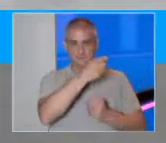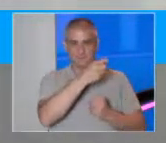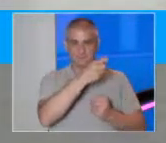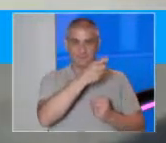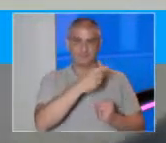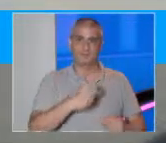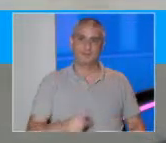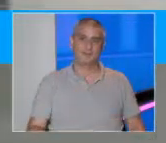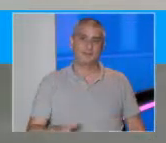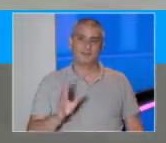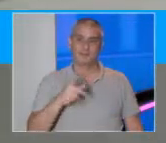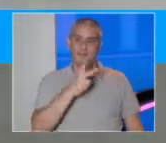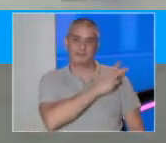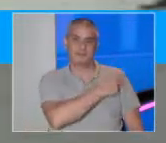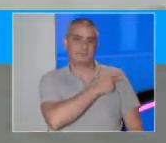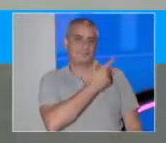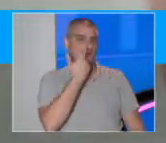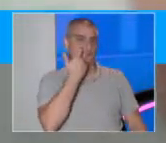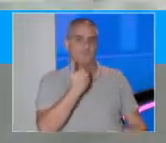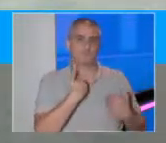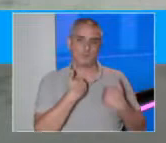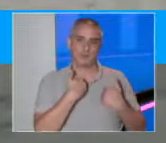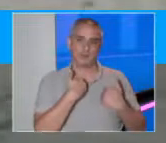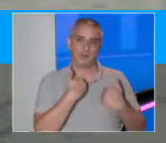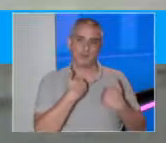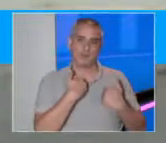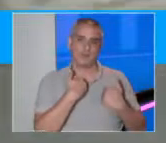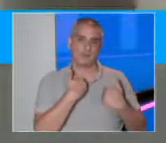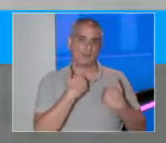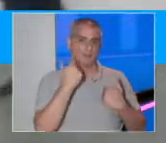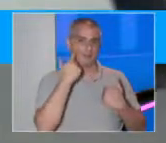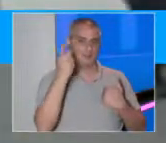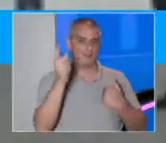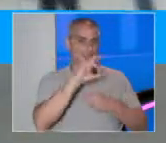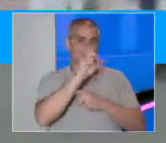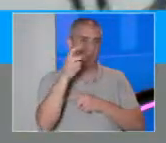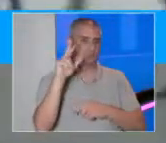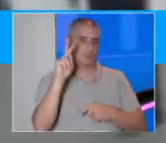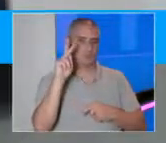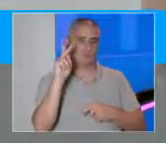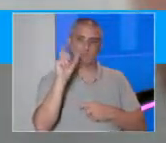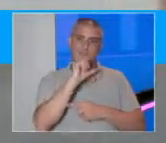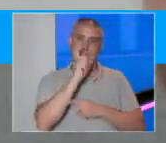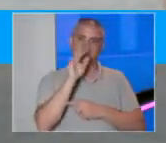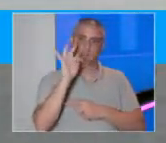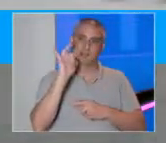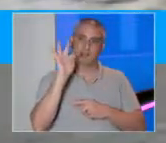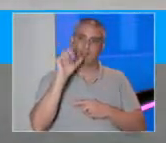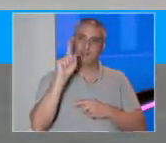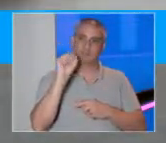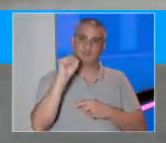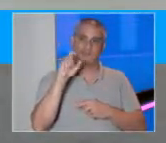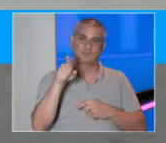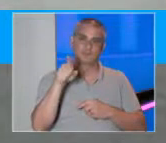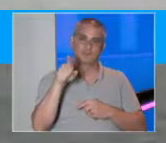טיטוס רק רגע, יש פה את המשטרות ששומרות עליי. הנה, קשת קוסטנטינוס, כן, וקשת טיטוס,